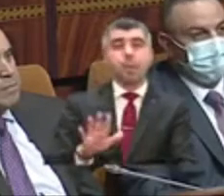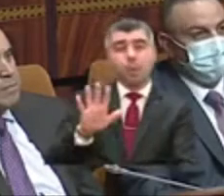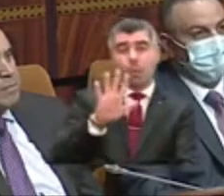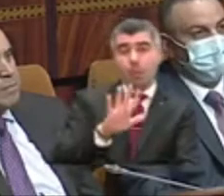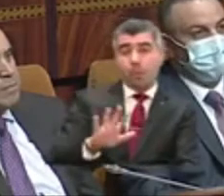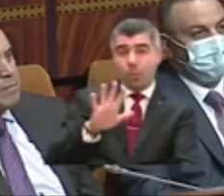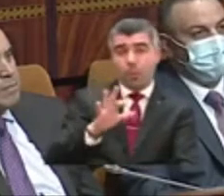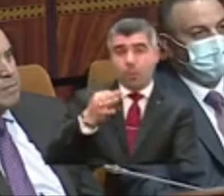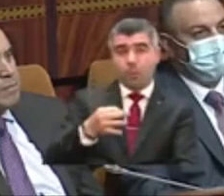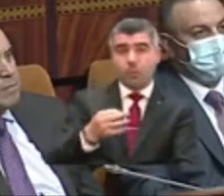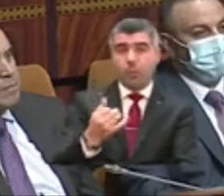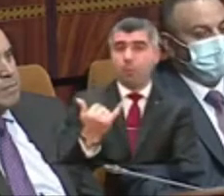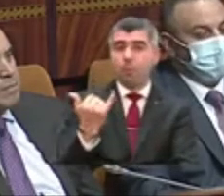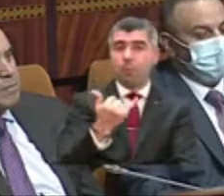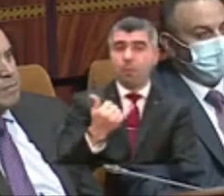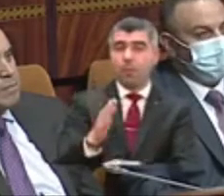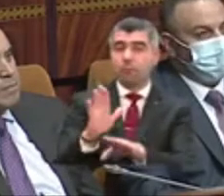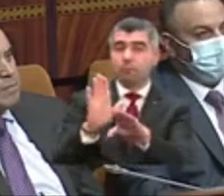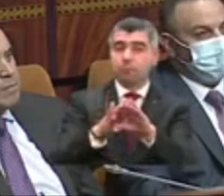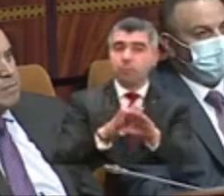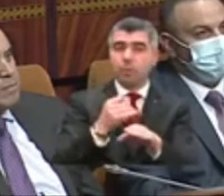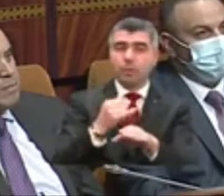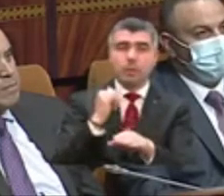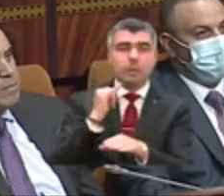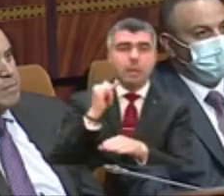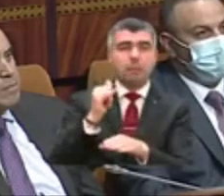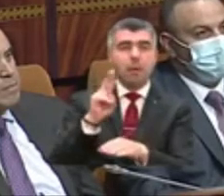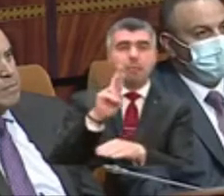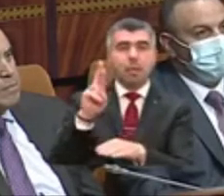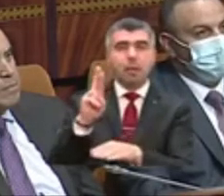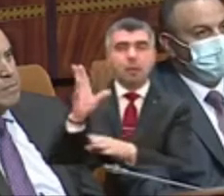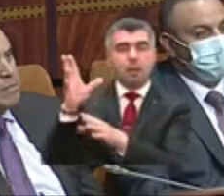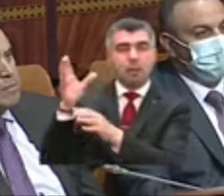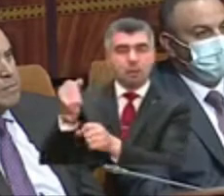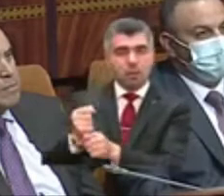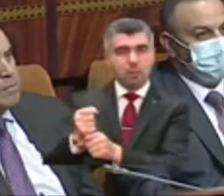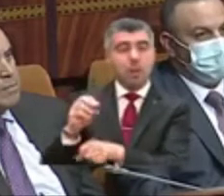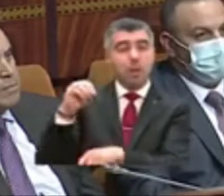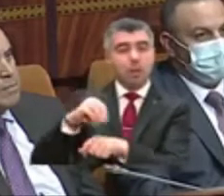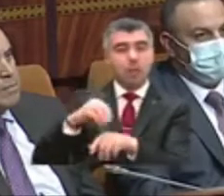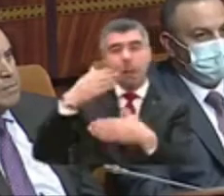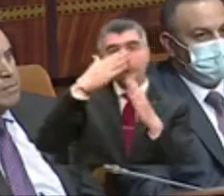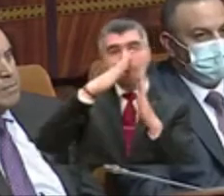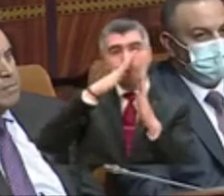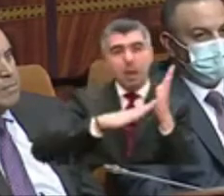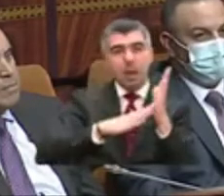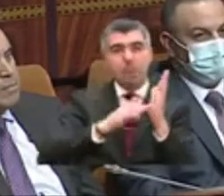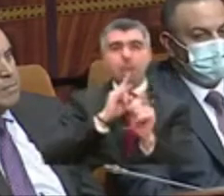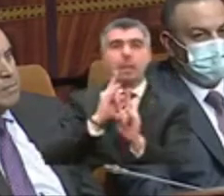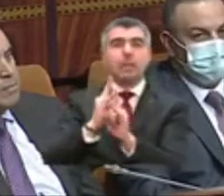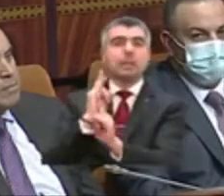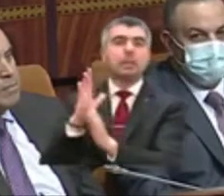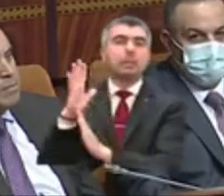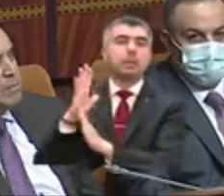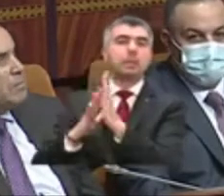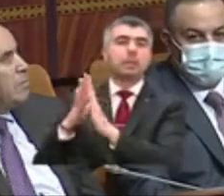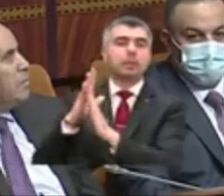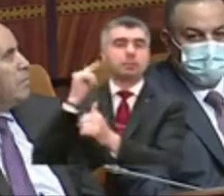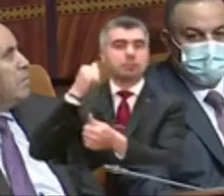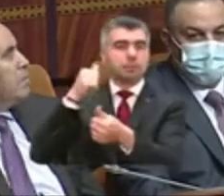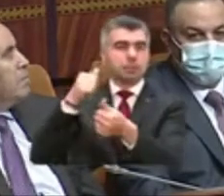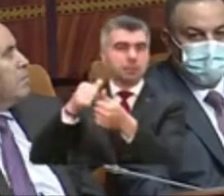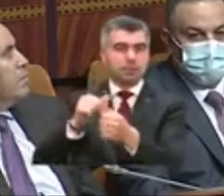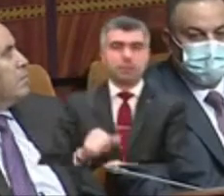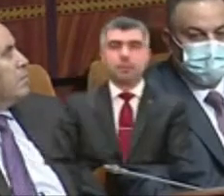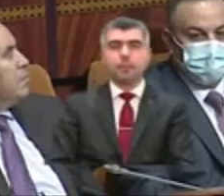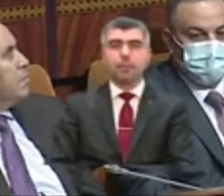تحقق بفضل التوجيهات الملكية الرشيدة، حيث أعاد للمغرب مجده البحري التاريخي. ثانياً،